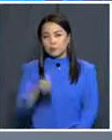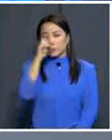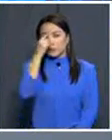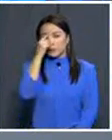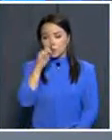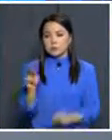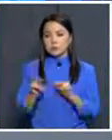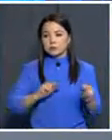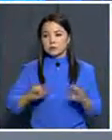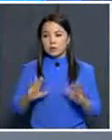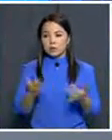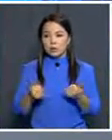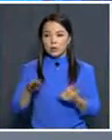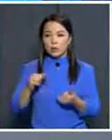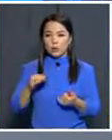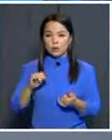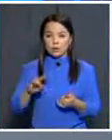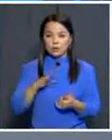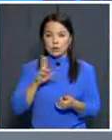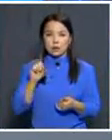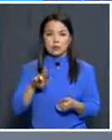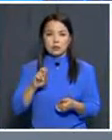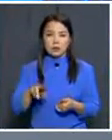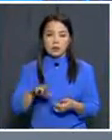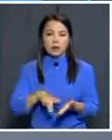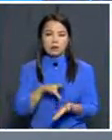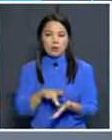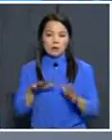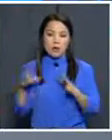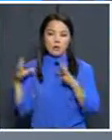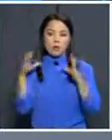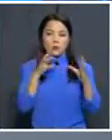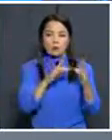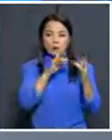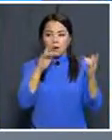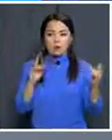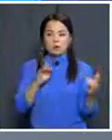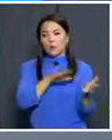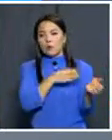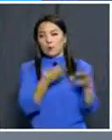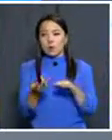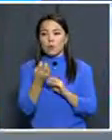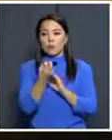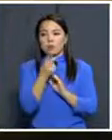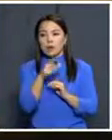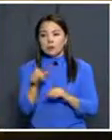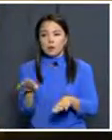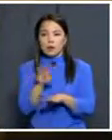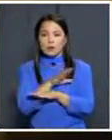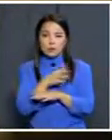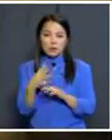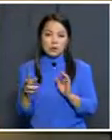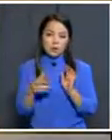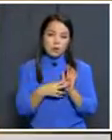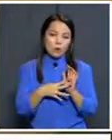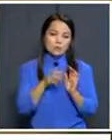Үндістанда қайғылы оқиға. Талчер қаласынан Каттак қаласына бет алған автобус көпірден сайға құлап, 12 адам қаза тапты. 49